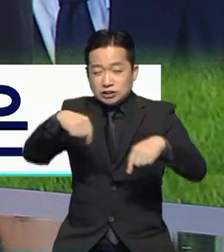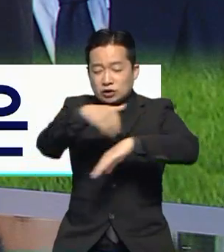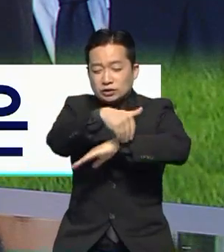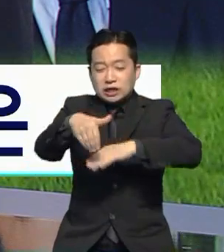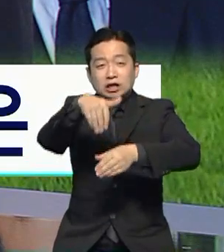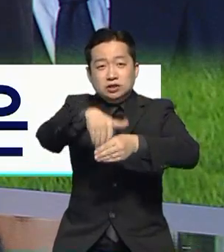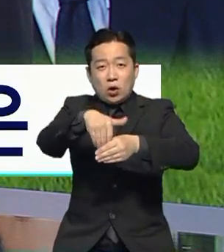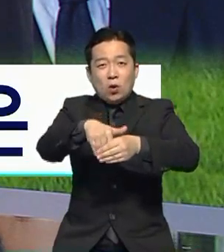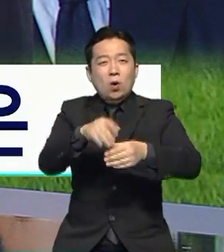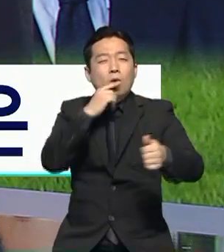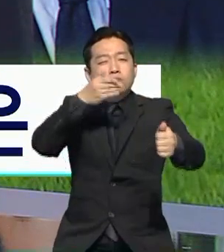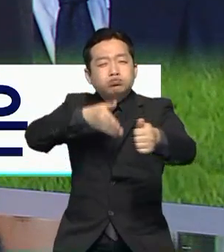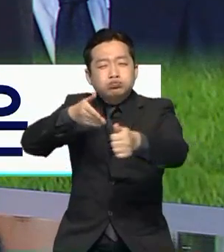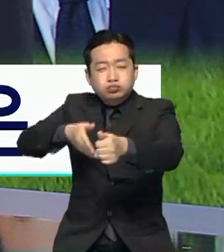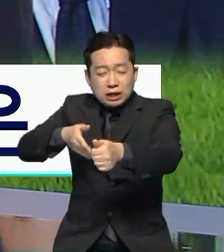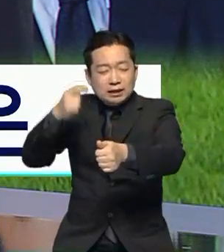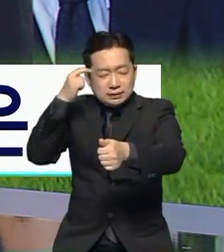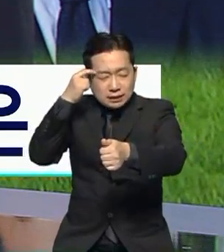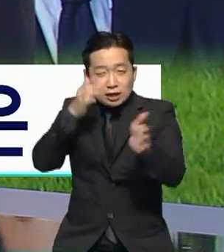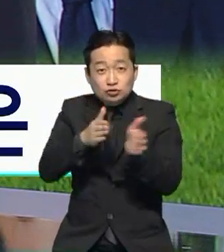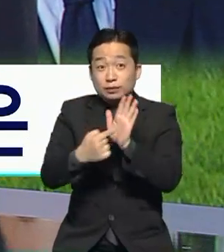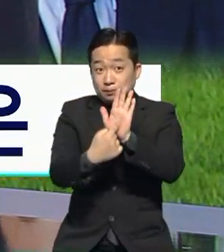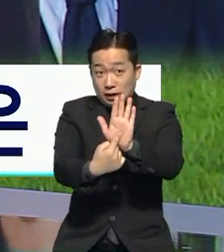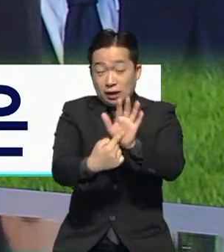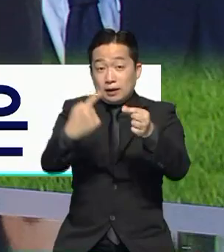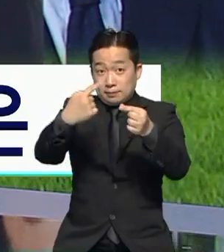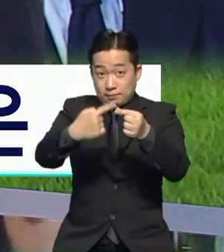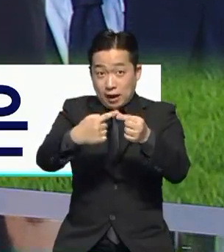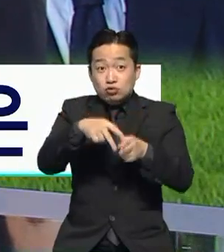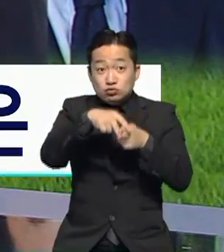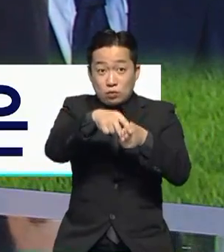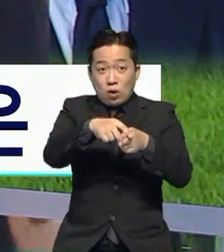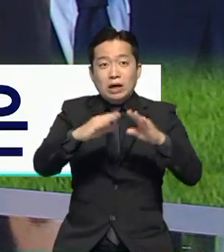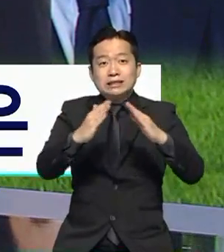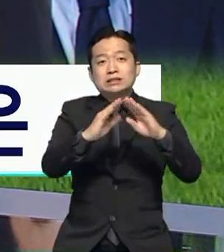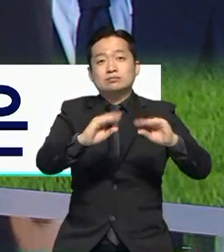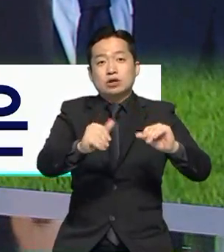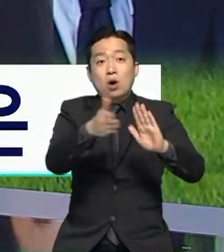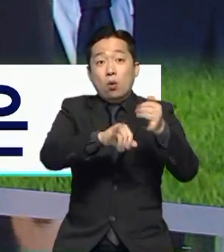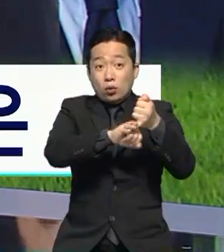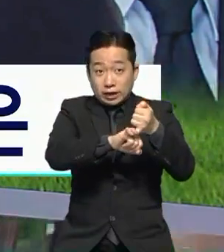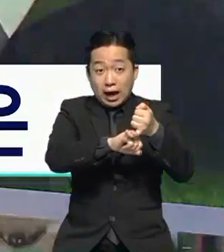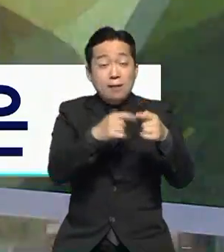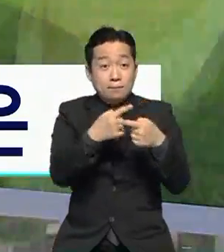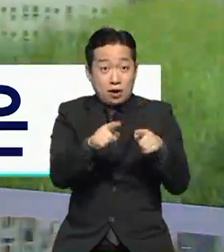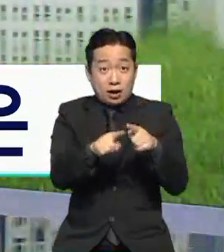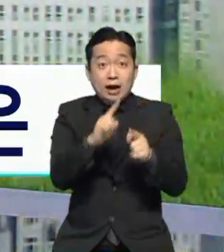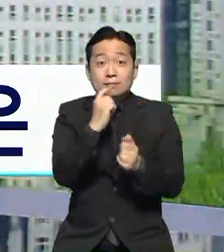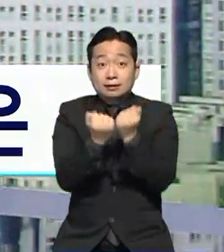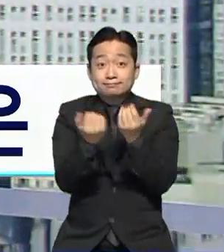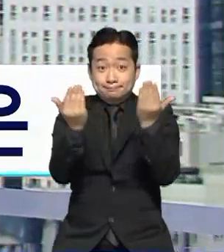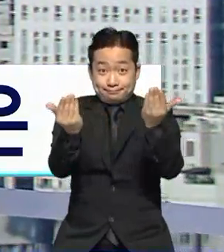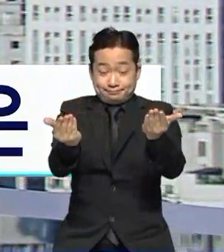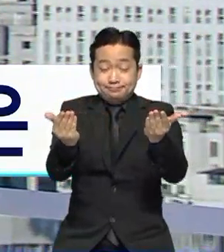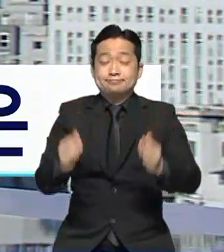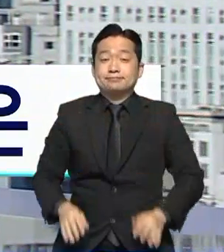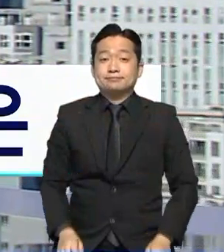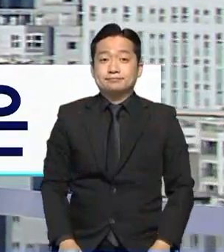선거를 촉구하는 차원에서 준비했습니다. 그 첫 순서로 후보들의 부동산 공약을 짚어봤습니다. 이현영